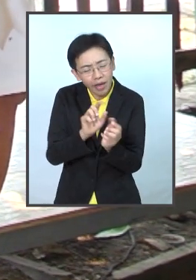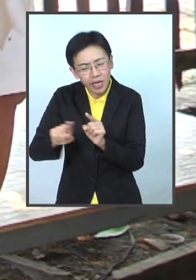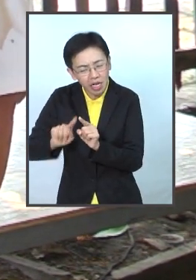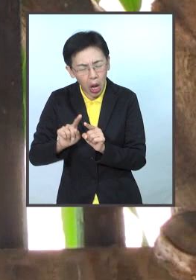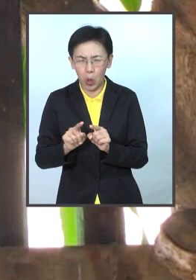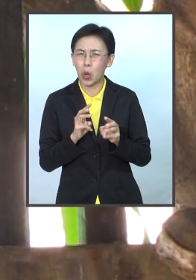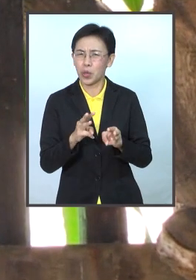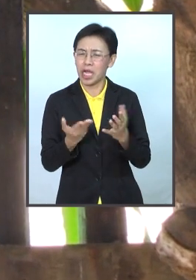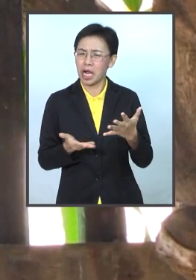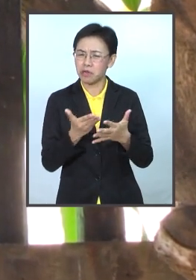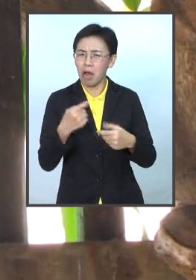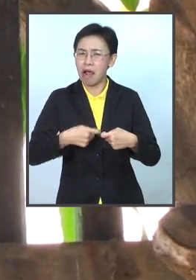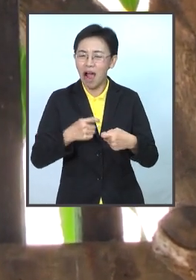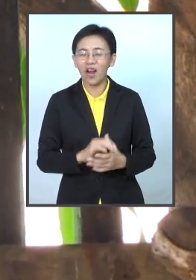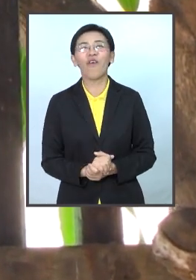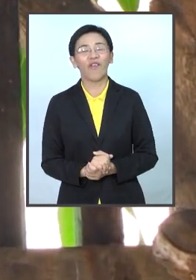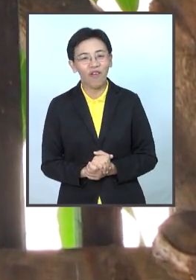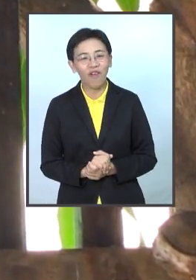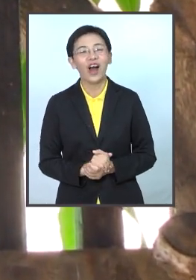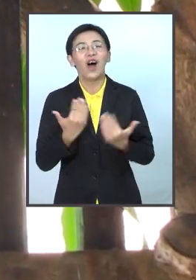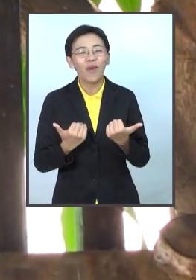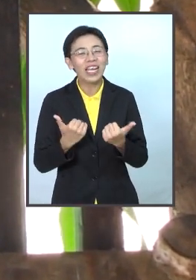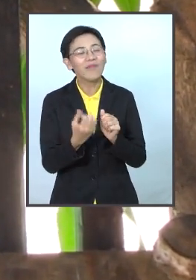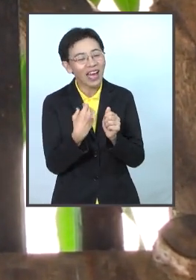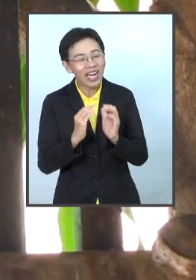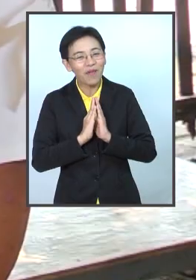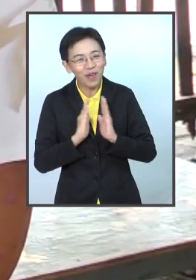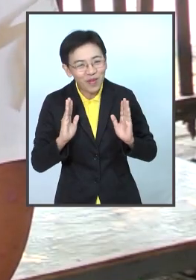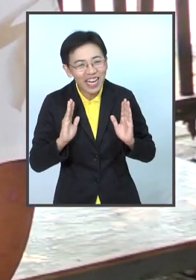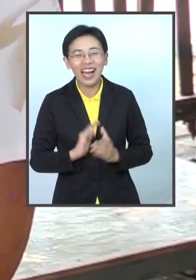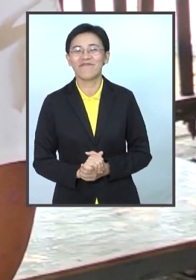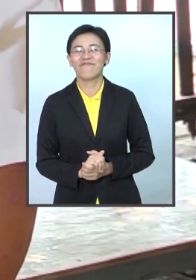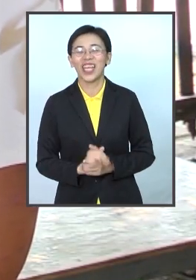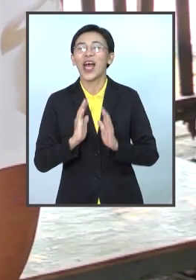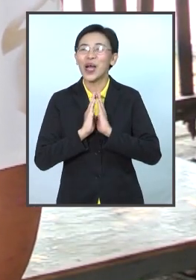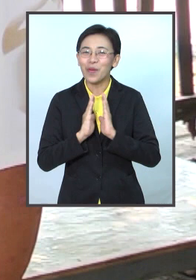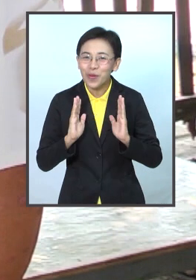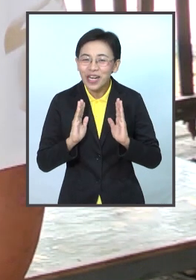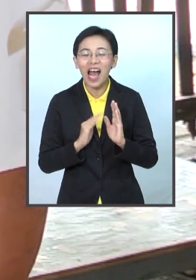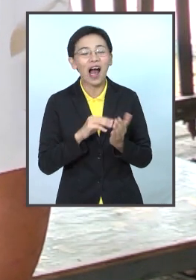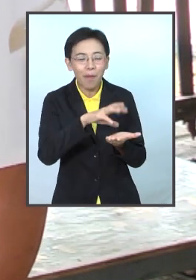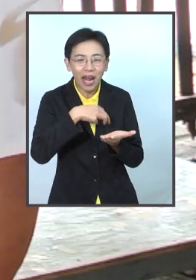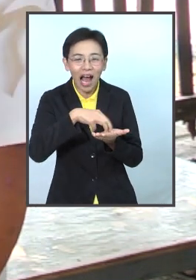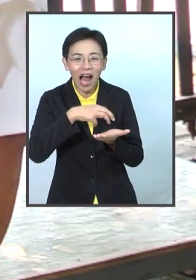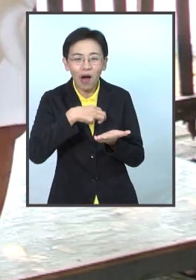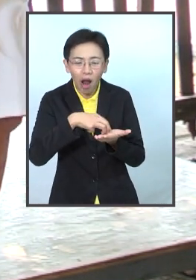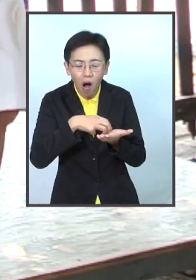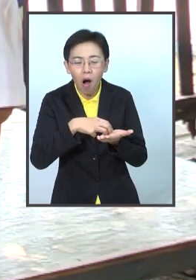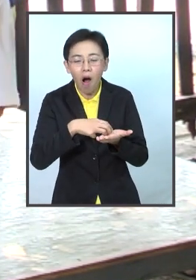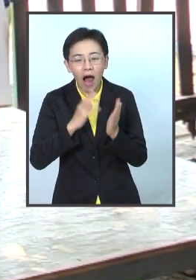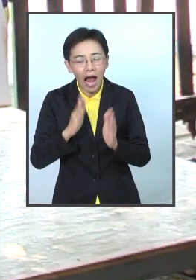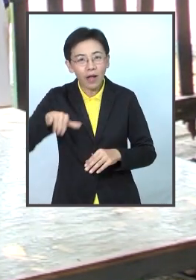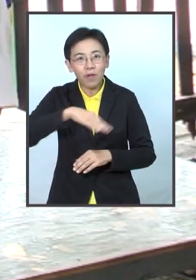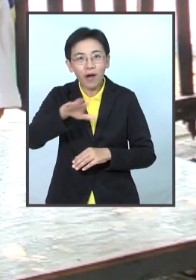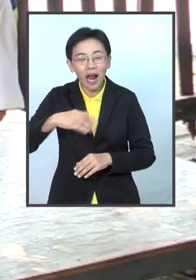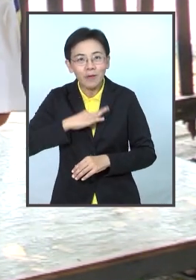ที่ยากมากเลยพี่ดวงพรคะวันนี้นะคะผมต้องขอขอบคุณมากมากเลยขอขอบคุณพี่ดวงพรพงพิทักษ์ค่ะที่มาบอกเล่าเรื่องราวสร้างแรง